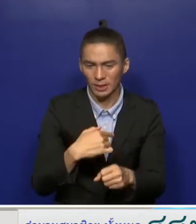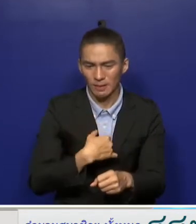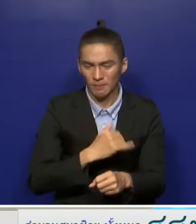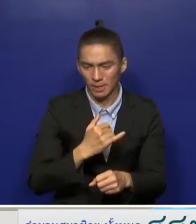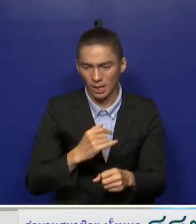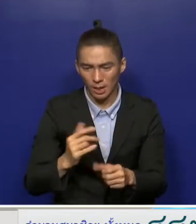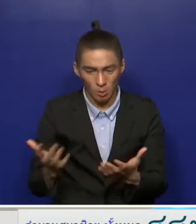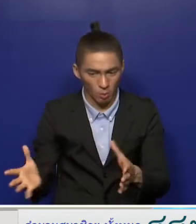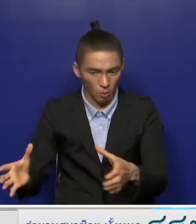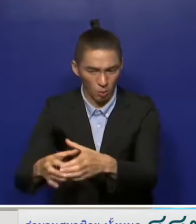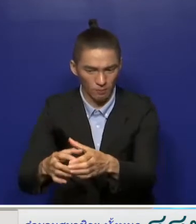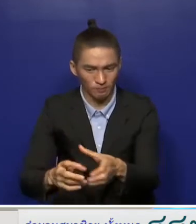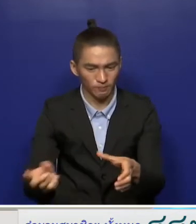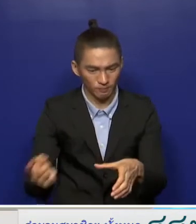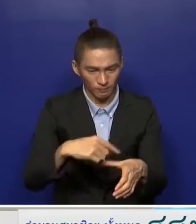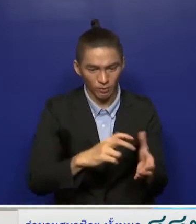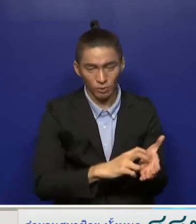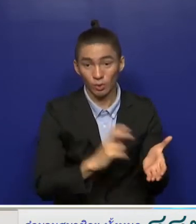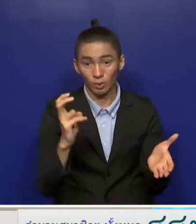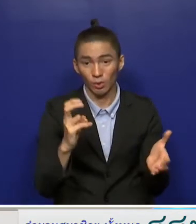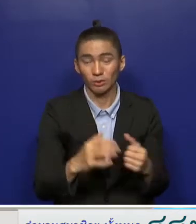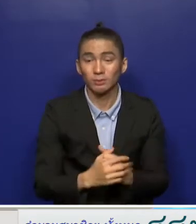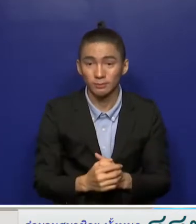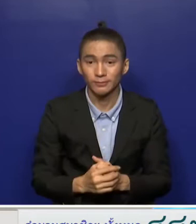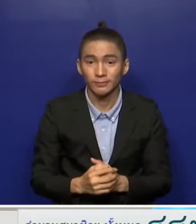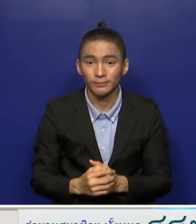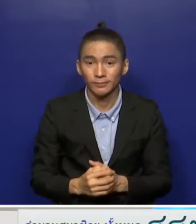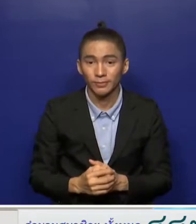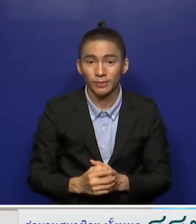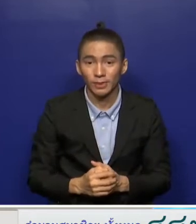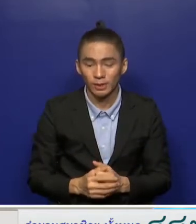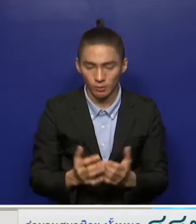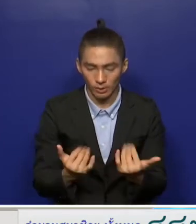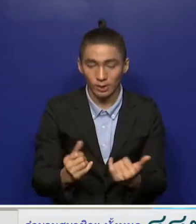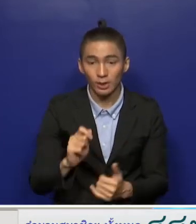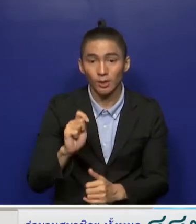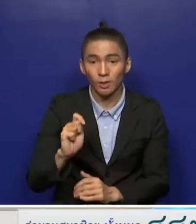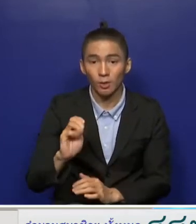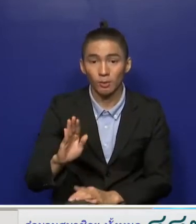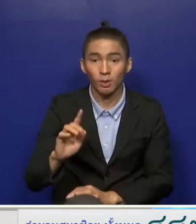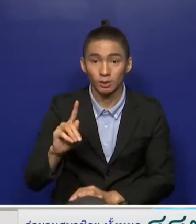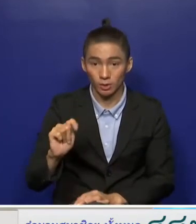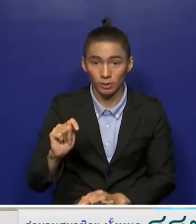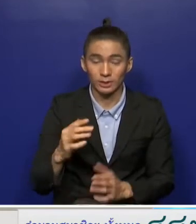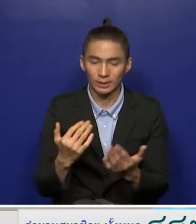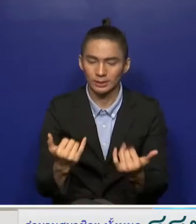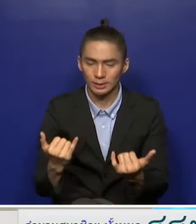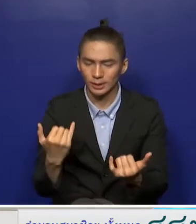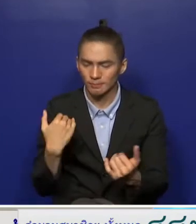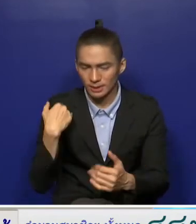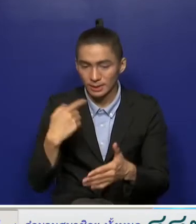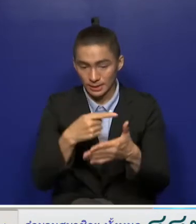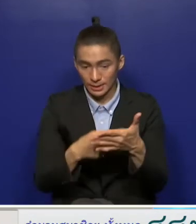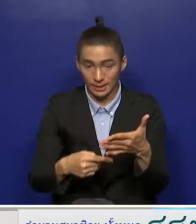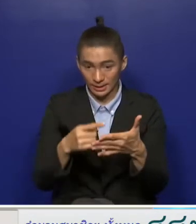ปก็กอต่อรับลอง นะครับ ซึ่งวนนี้ องค l ปหส่วท่ทินจะมีการเลือกตงวท